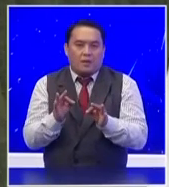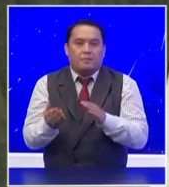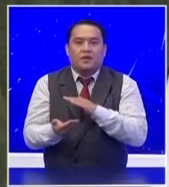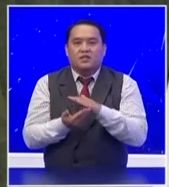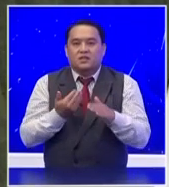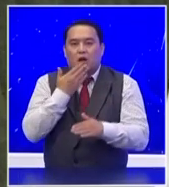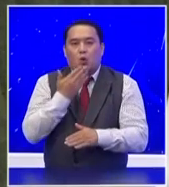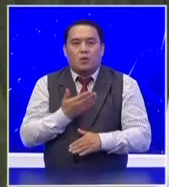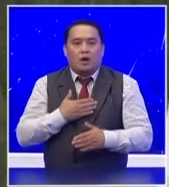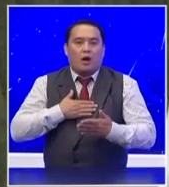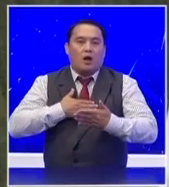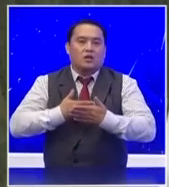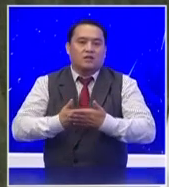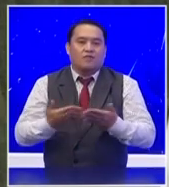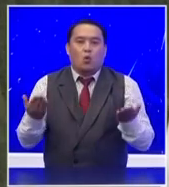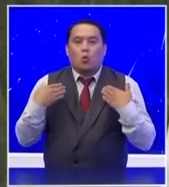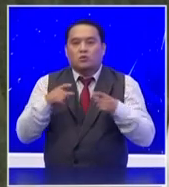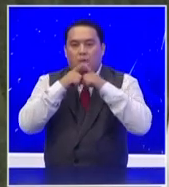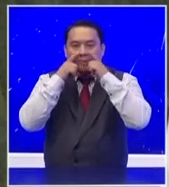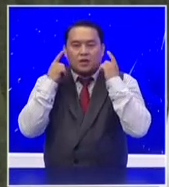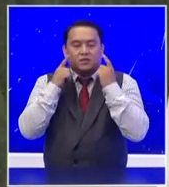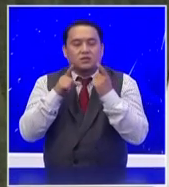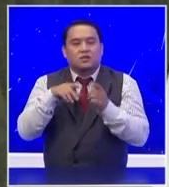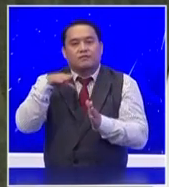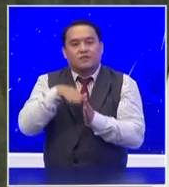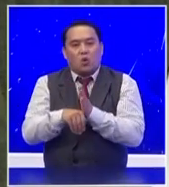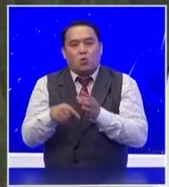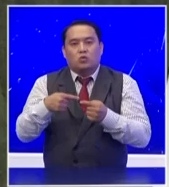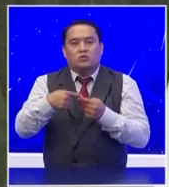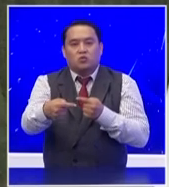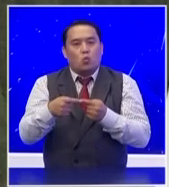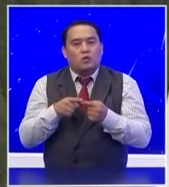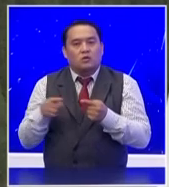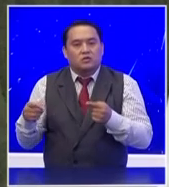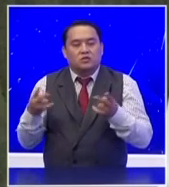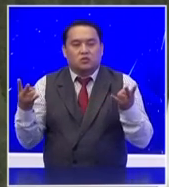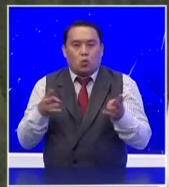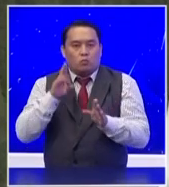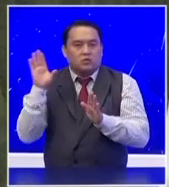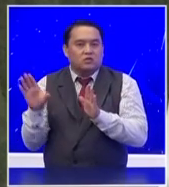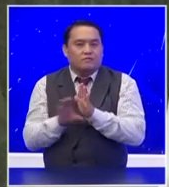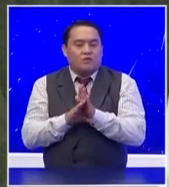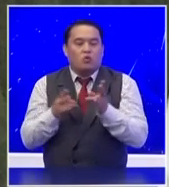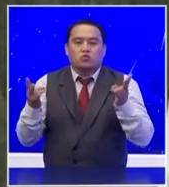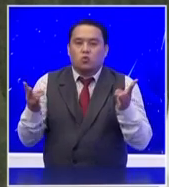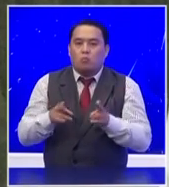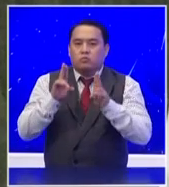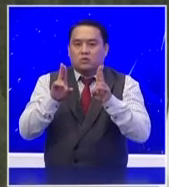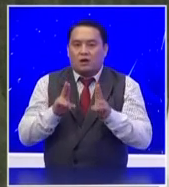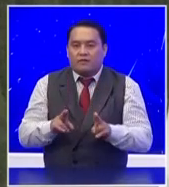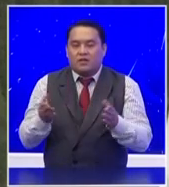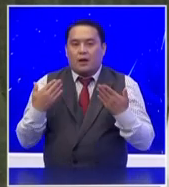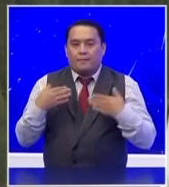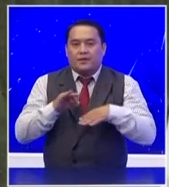призываем любителей активного отдыха носить медицинские маски и придерживаться социальной дистанции. Подобные акции мы планируем провести в местах